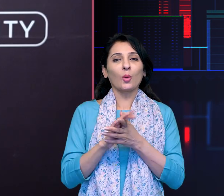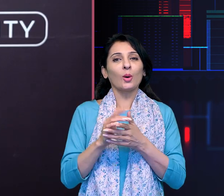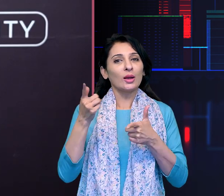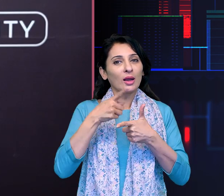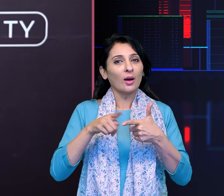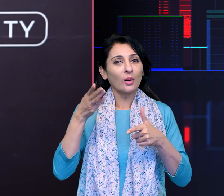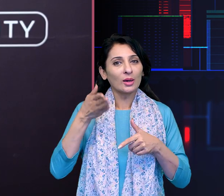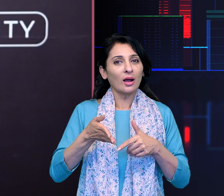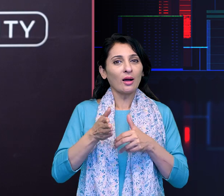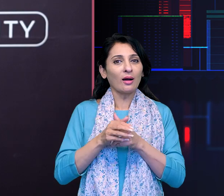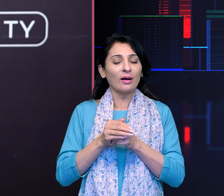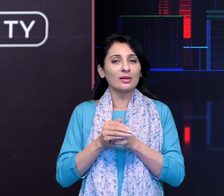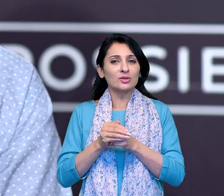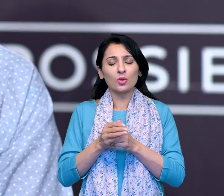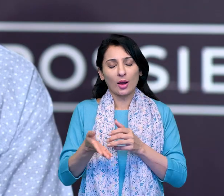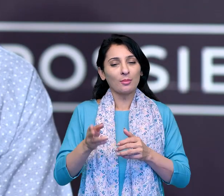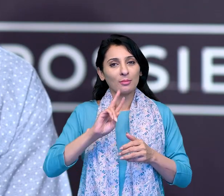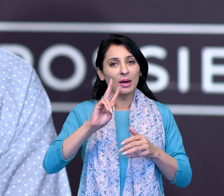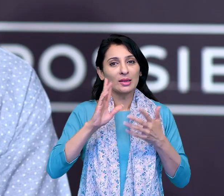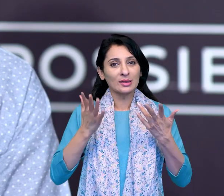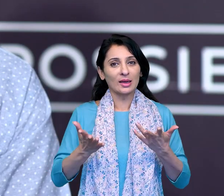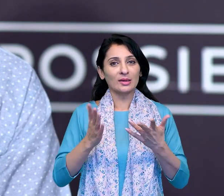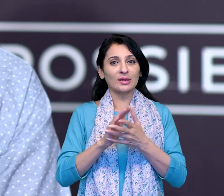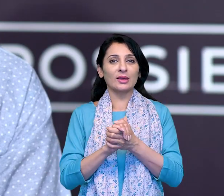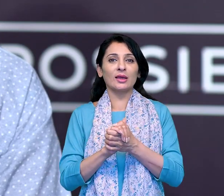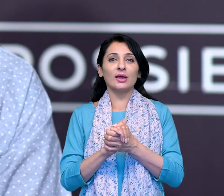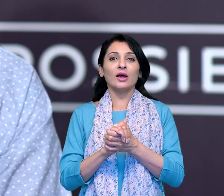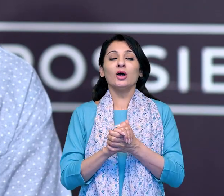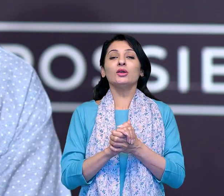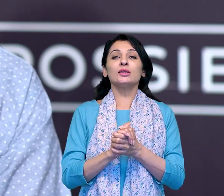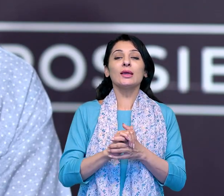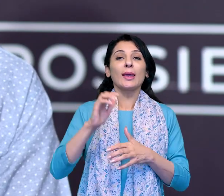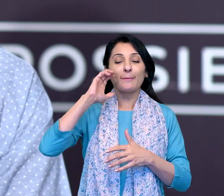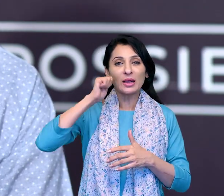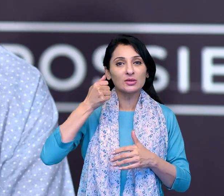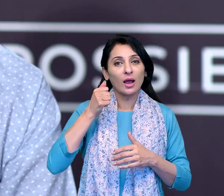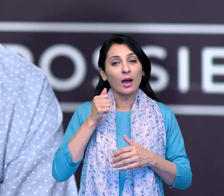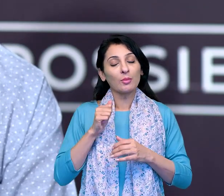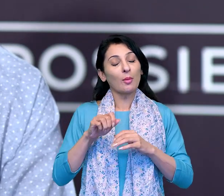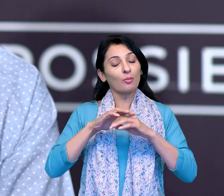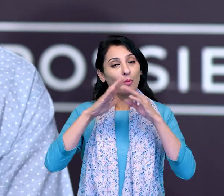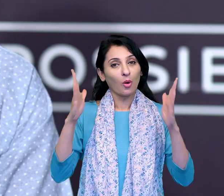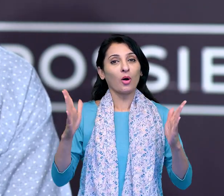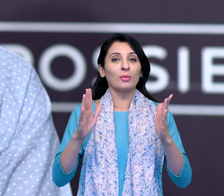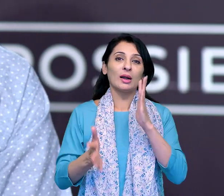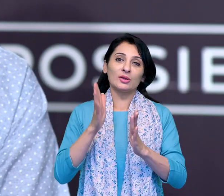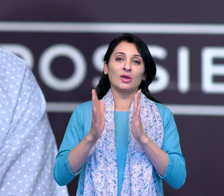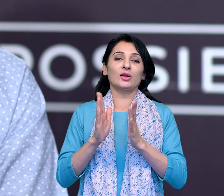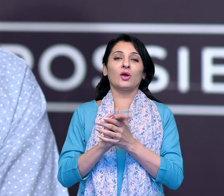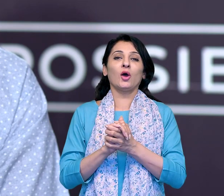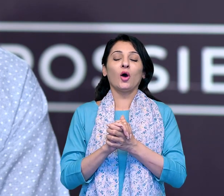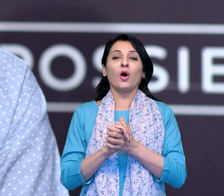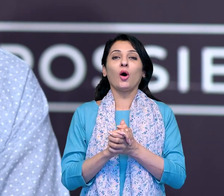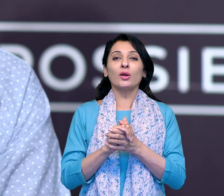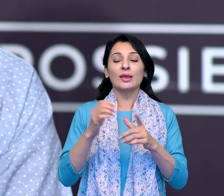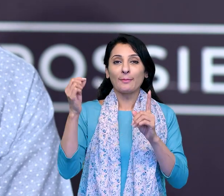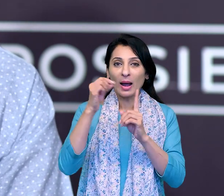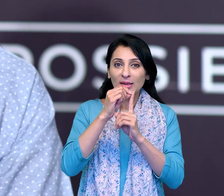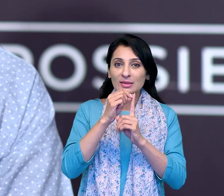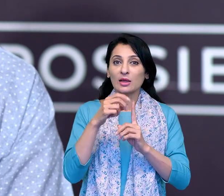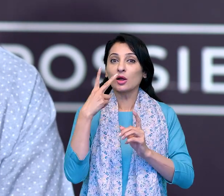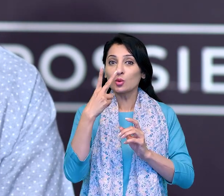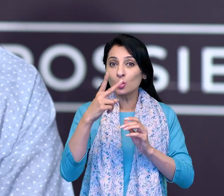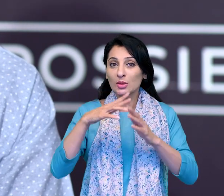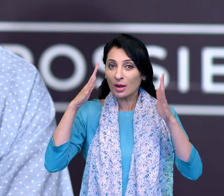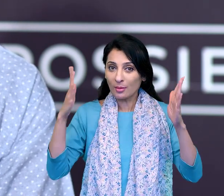चाह रहे हैं डी बिगेस्ट सिटी ऑफ पंजाब एंड डी सेकंड लार्जेस्ट सिटी ऑफ पाकिस्तान इन एशिया ऑन 16th